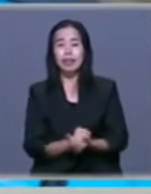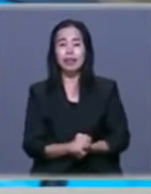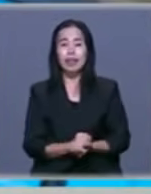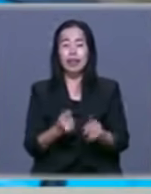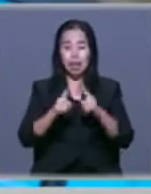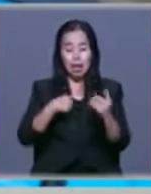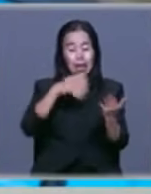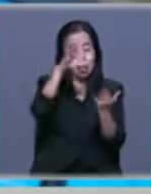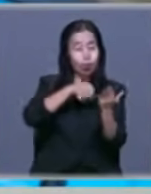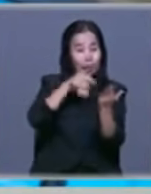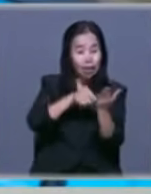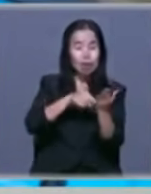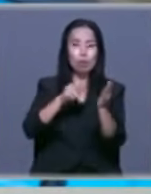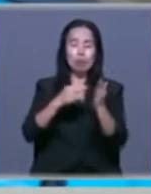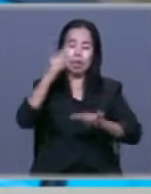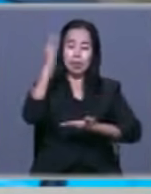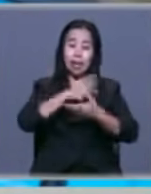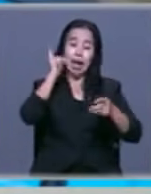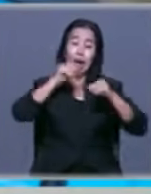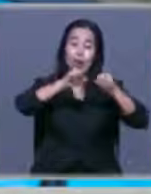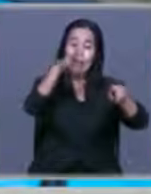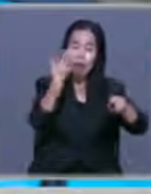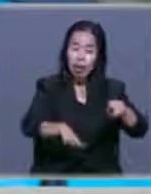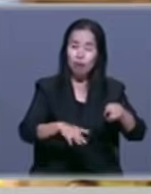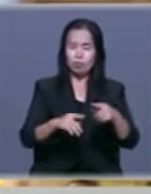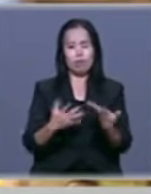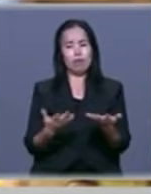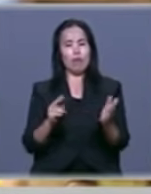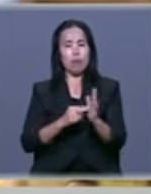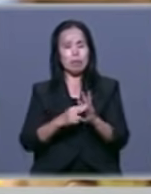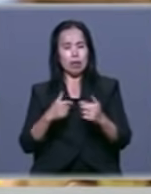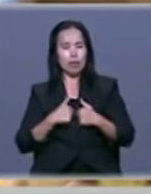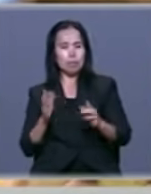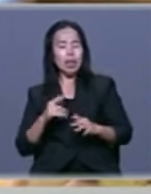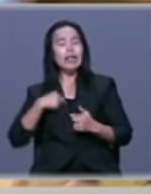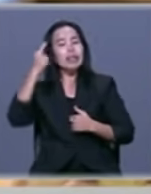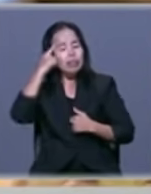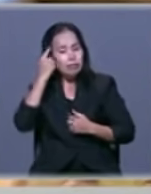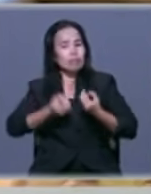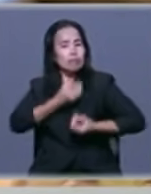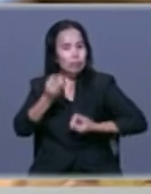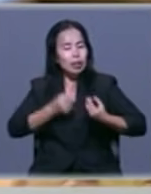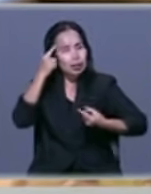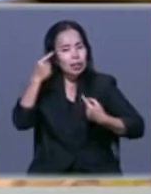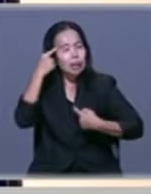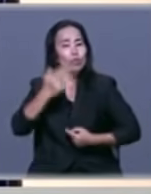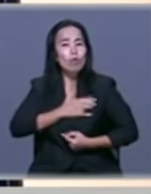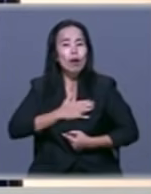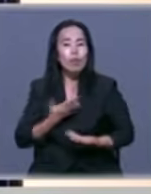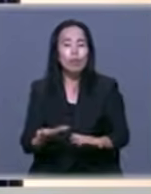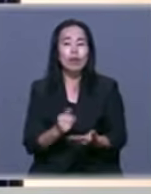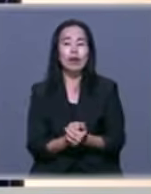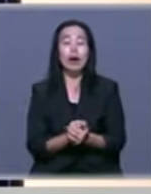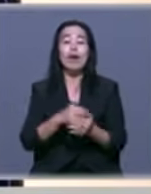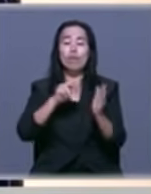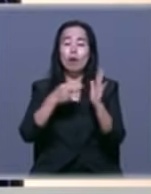ถ้ามันเป็นตามอย่างที่โพสต์ทูเดย์เสนอข่าวเนี่ยมันก็ไม่ใช่แล้วเราก็แสดงความเห็นกันไปอย่างนี ้ค่ะ เพราะคำถามก็คือว่าเ